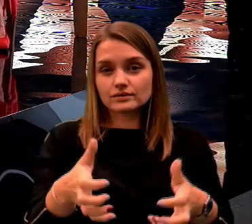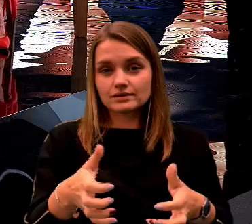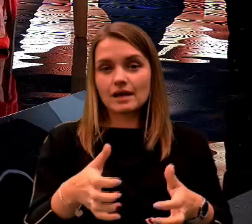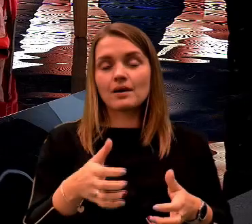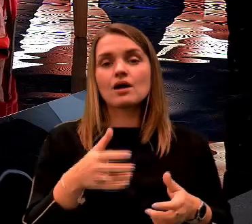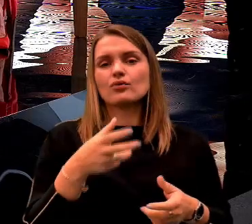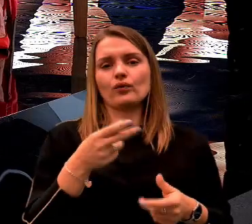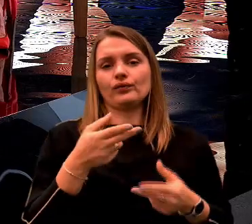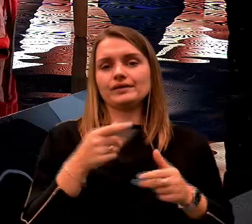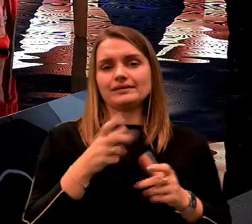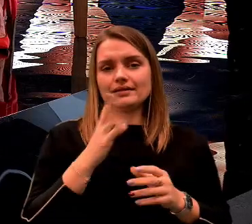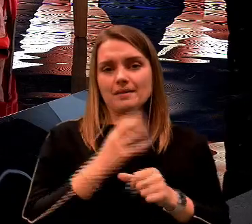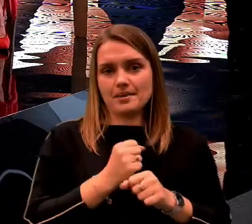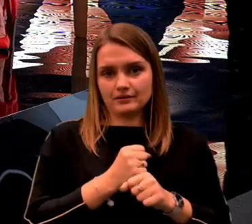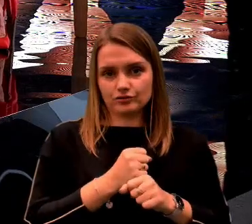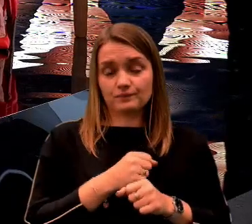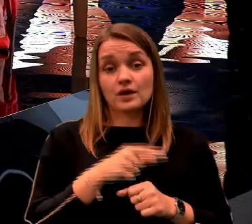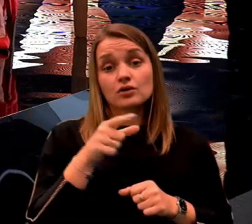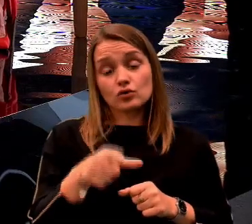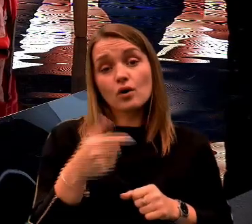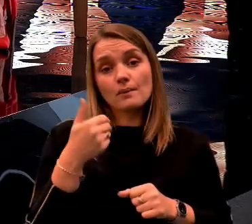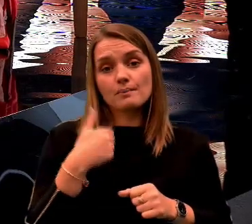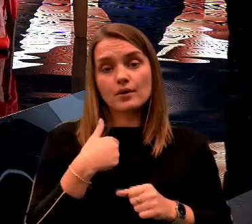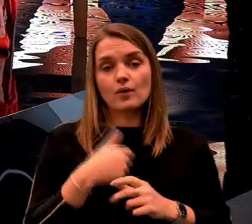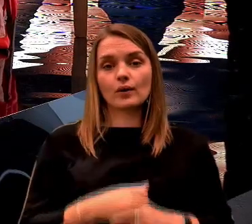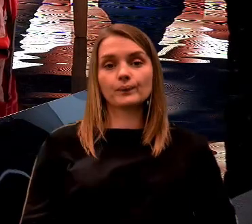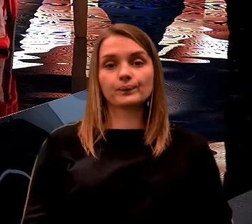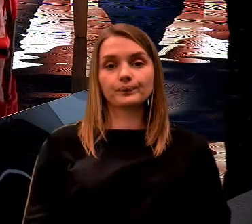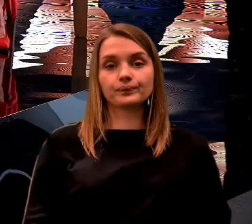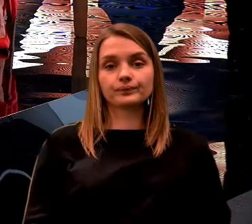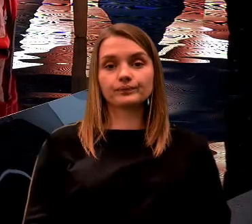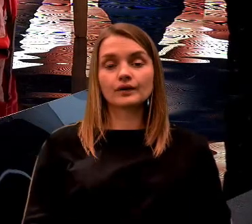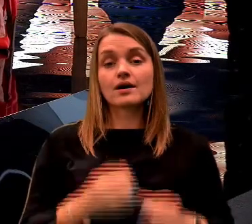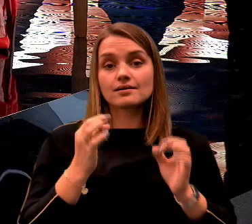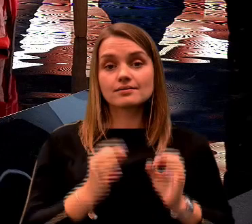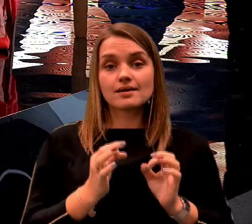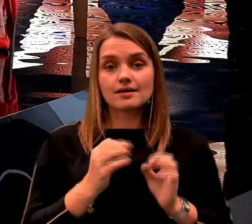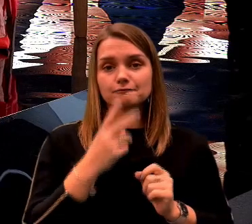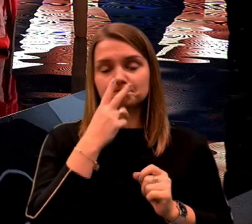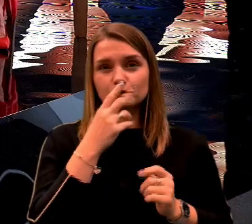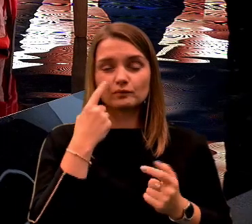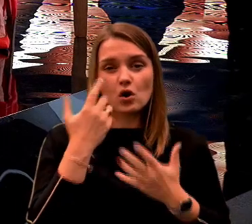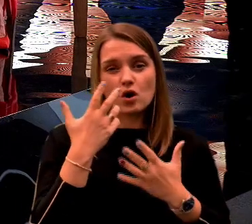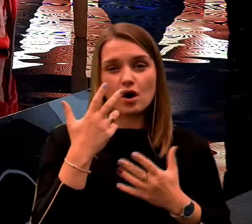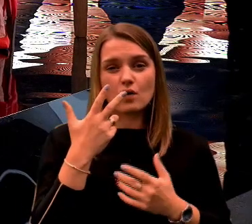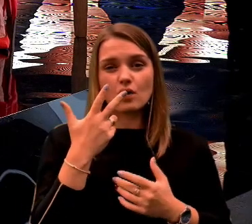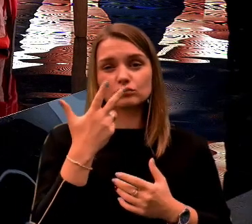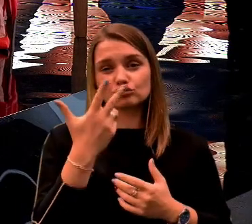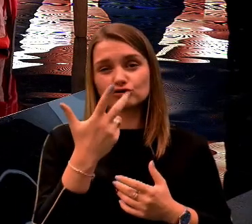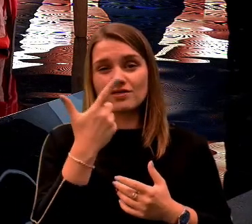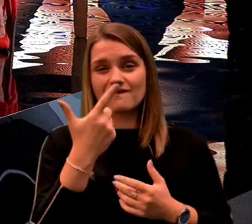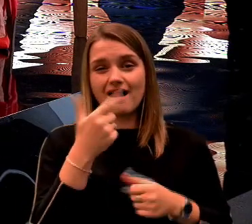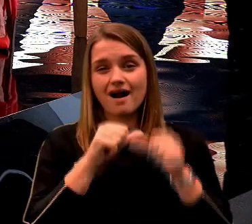tego nie będzie. I tak to trwało. Natomiast to, co widzę mniej więcej, ja wiem, od 3-2